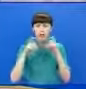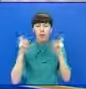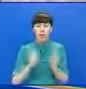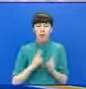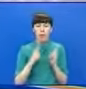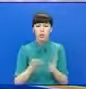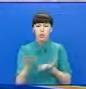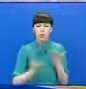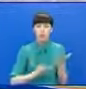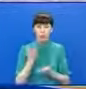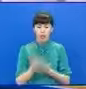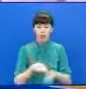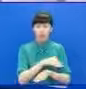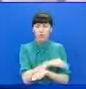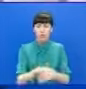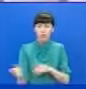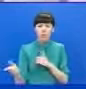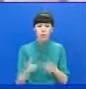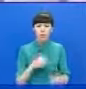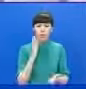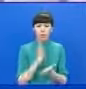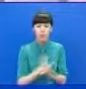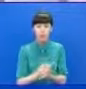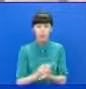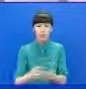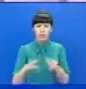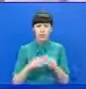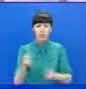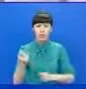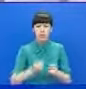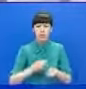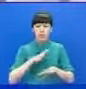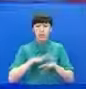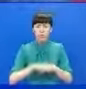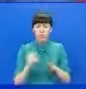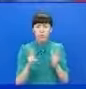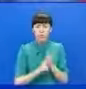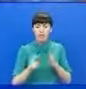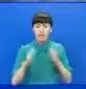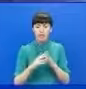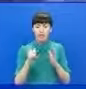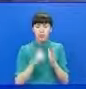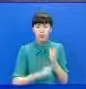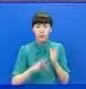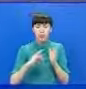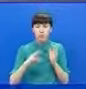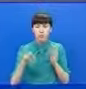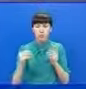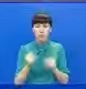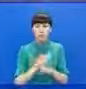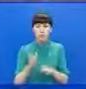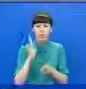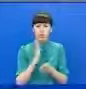жаяу жүргіншілер жолын салу қолға алынды. Бұл үшін жергілікті бюджеттен 8 ауылға жалпы құны 70 миллион теңге қаржы бөлініп